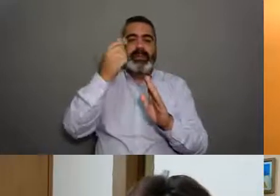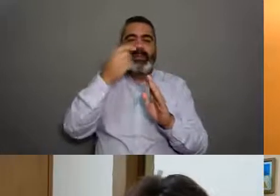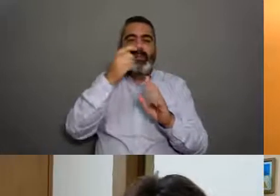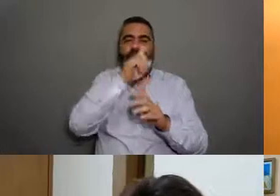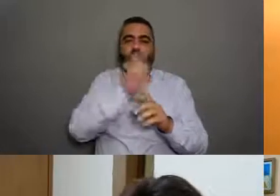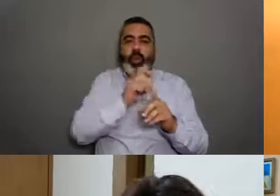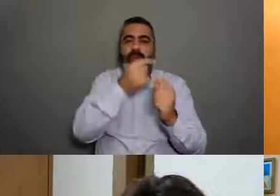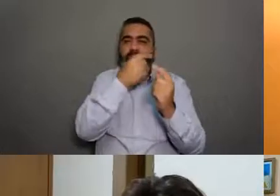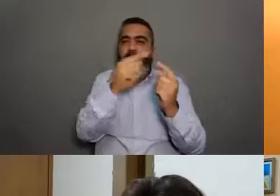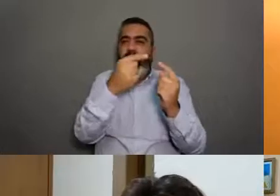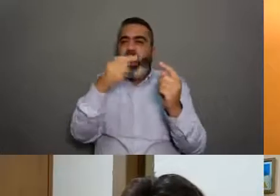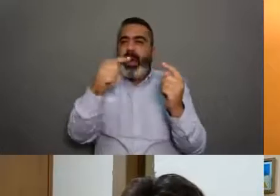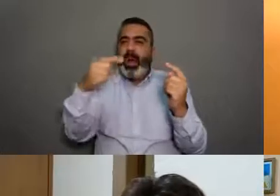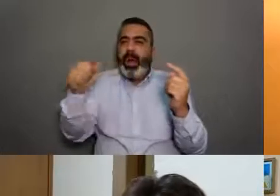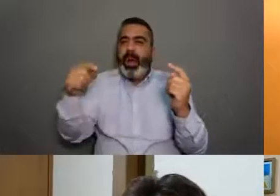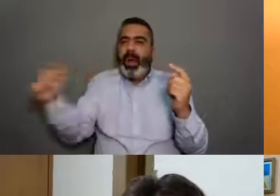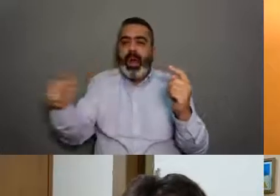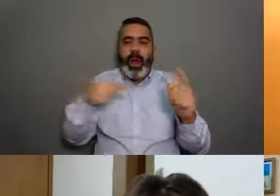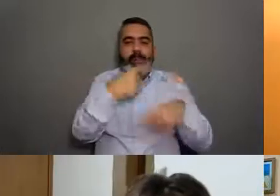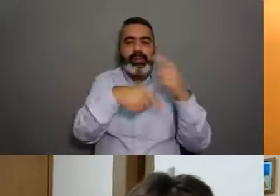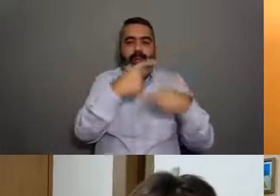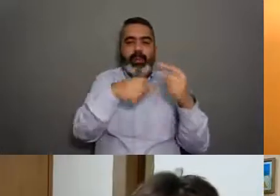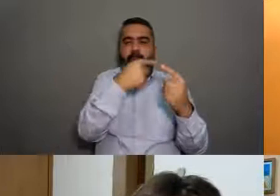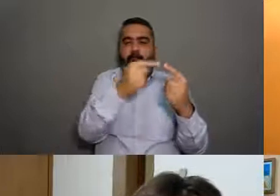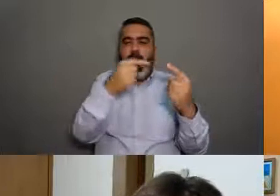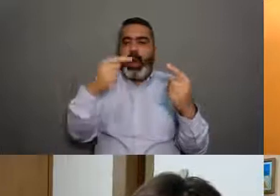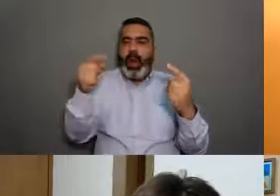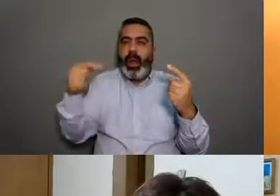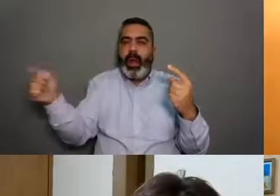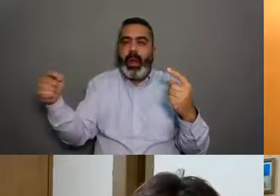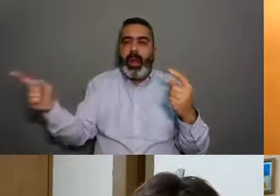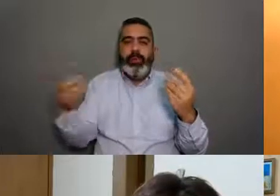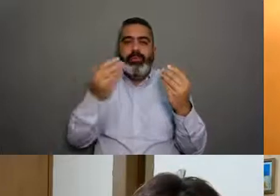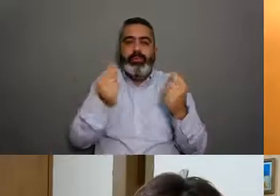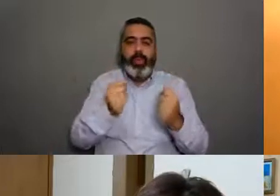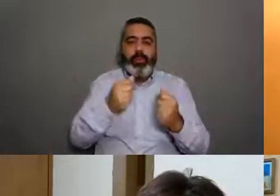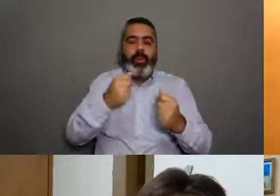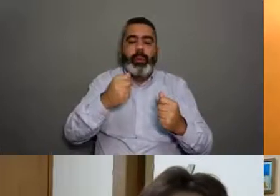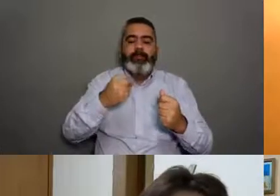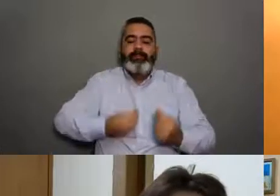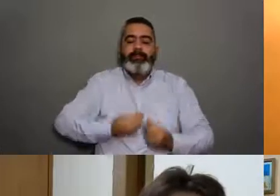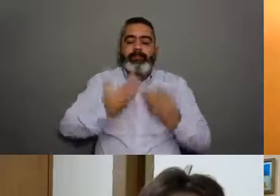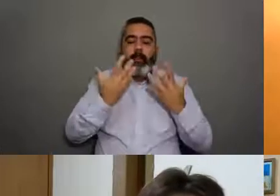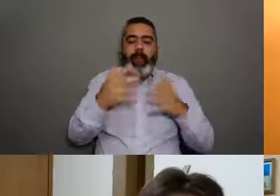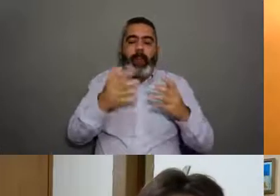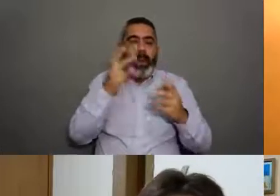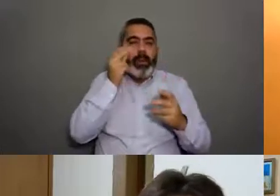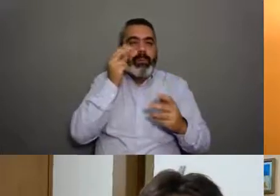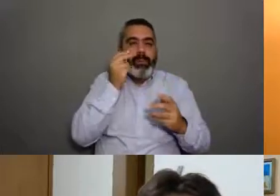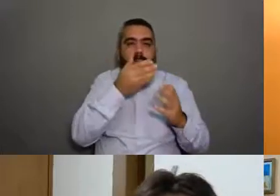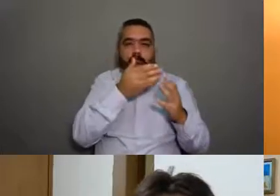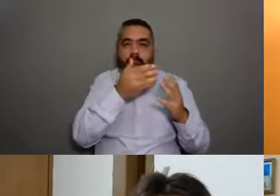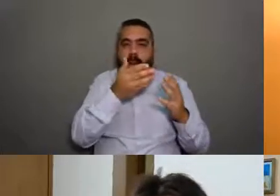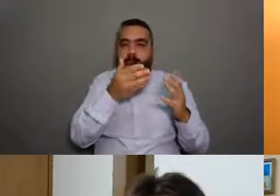ζωές, πολλές και διαφορετικές εμπειρίες, βιώματα που μόλις παρακολουθούσαμε μέσα από αυτά